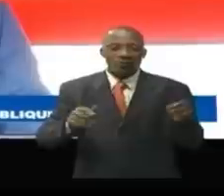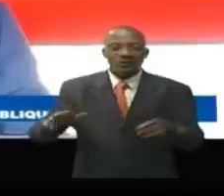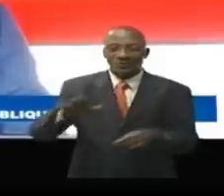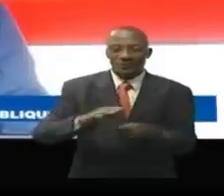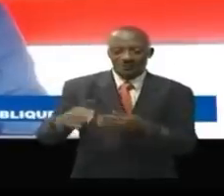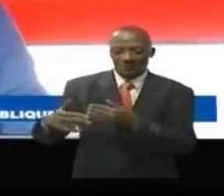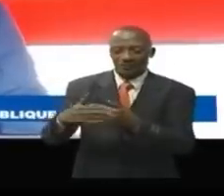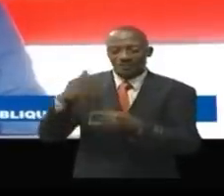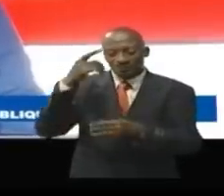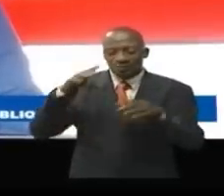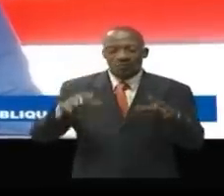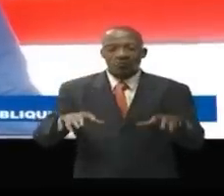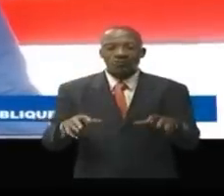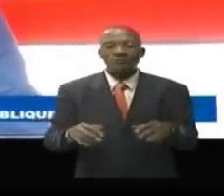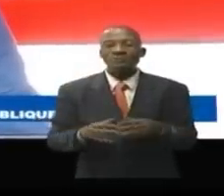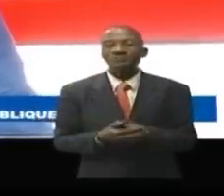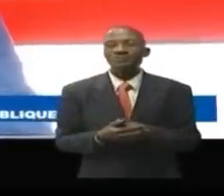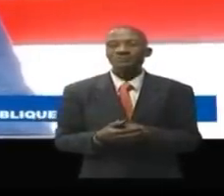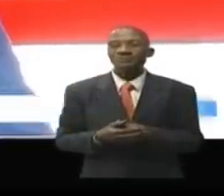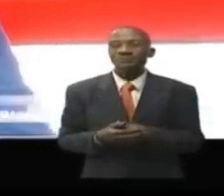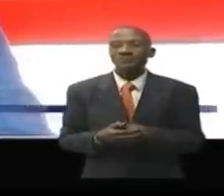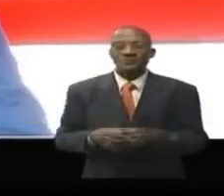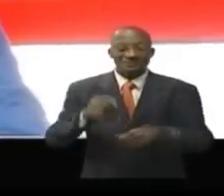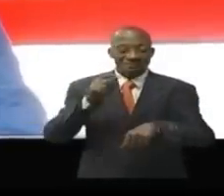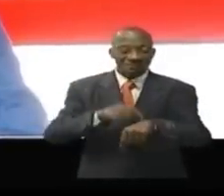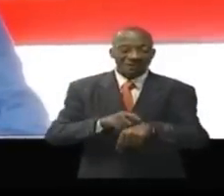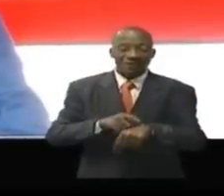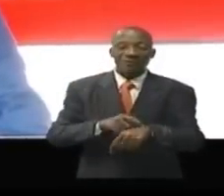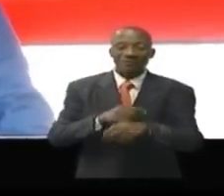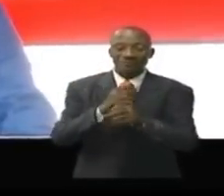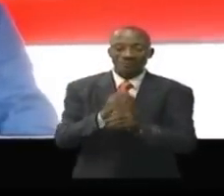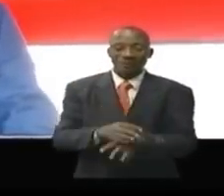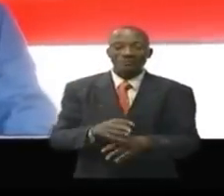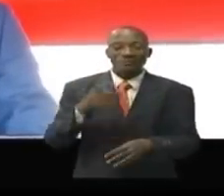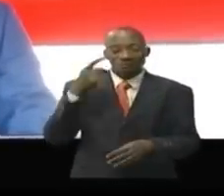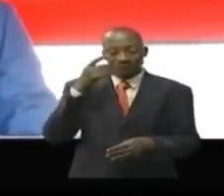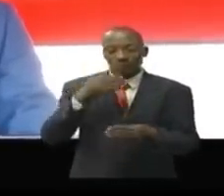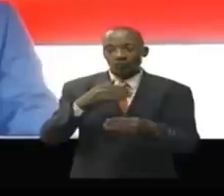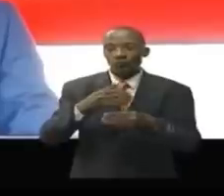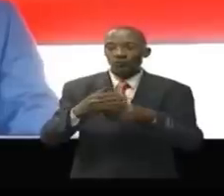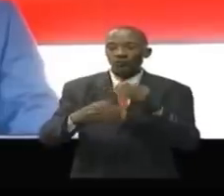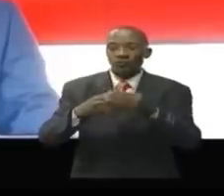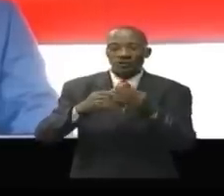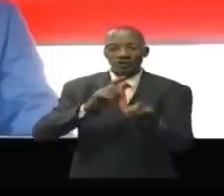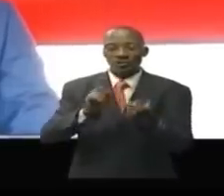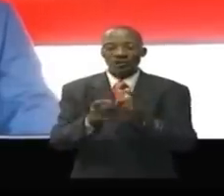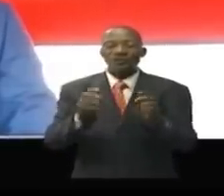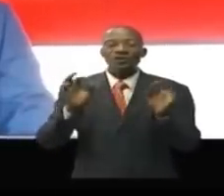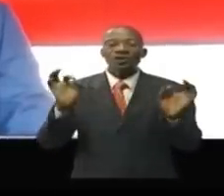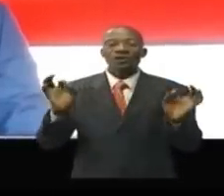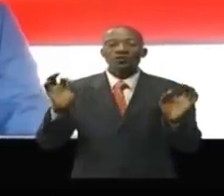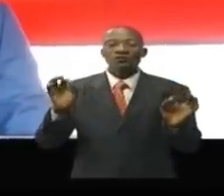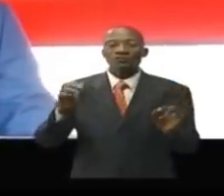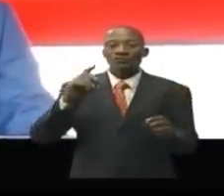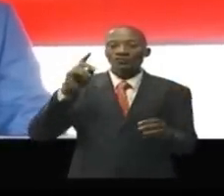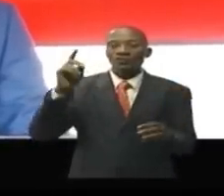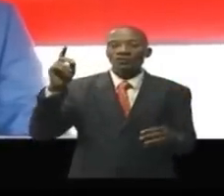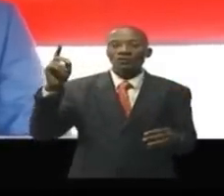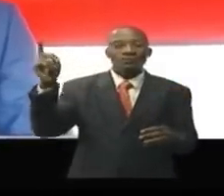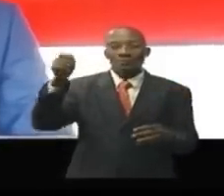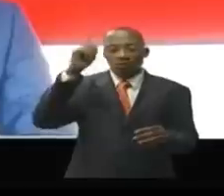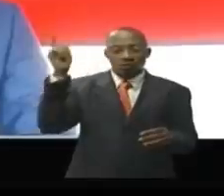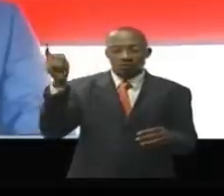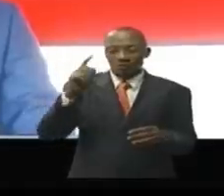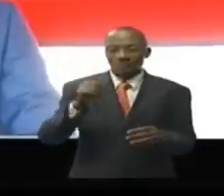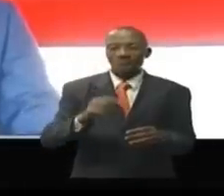temps de construire un nouveau monde, de construire une paix